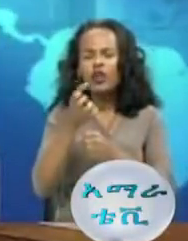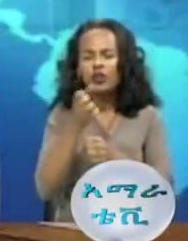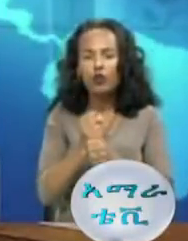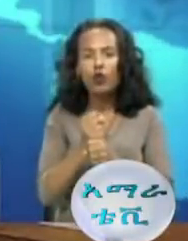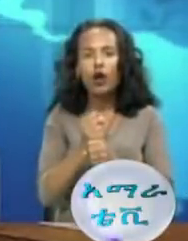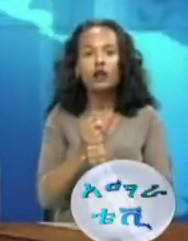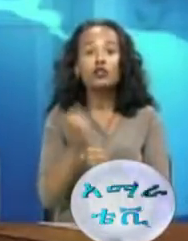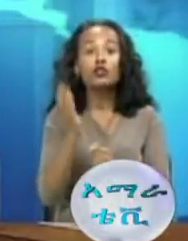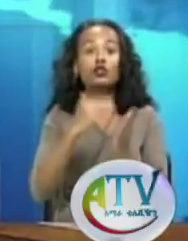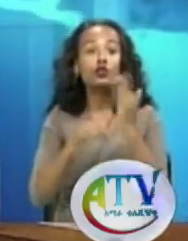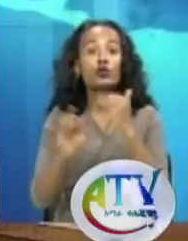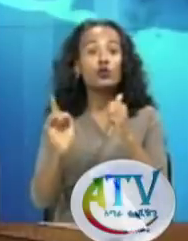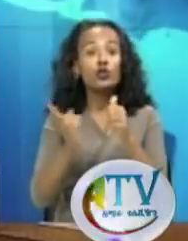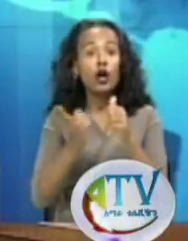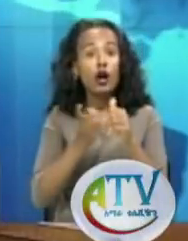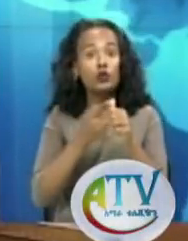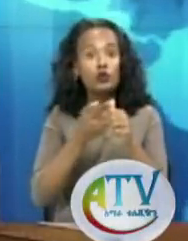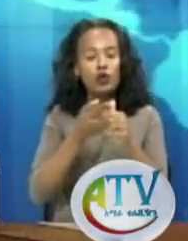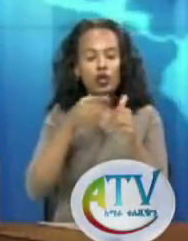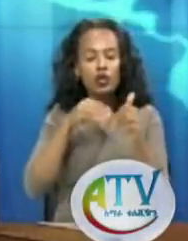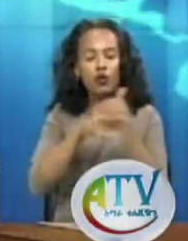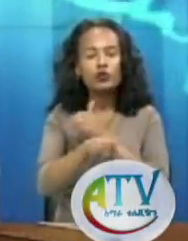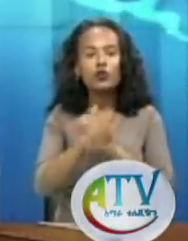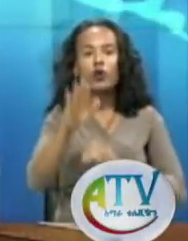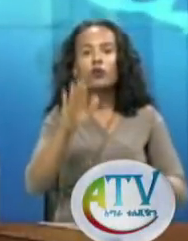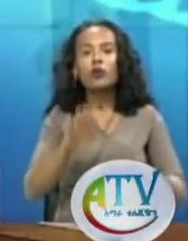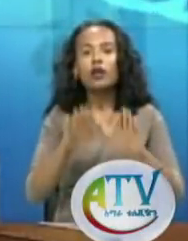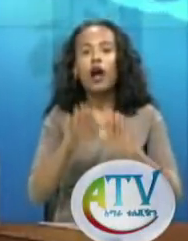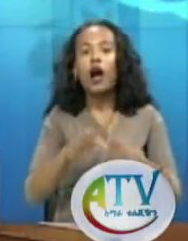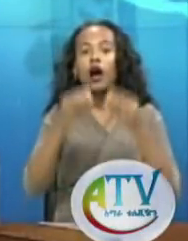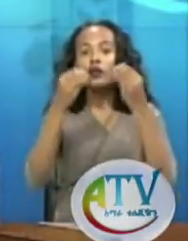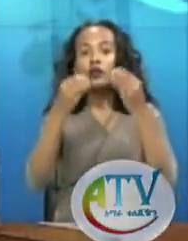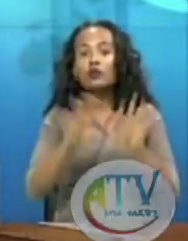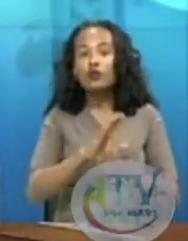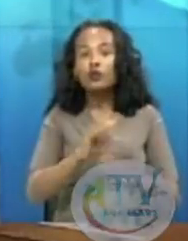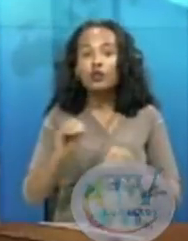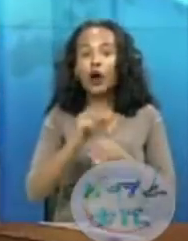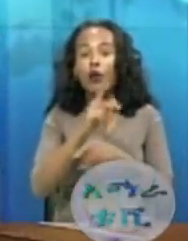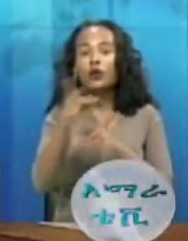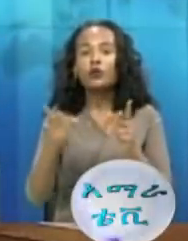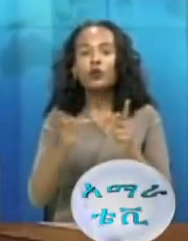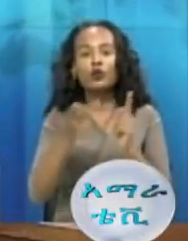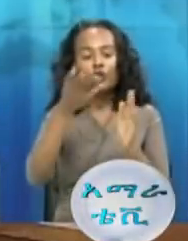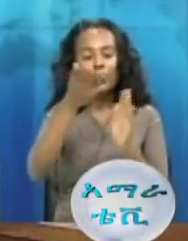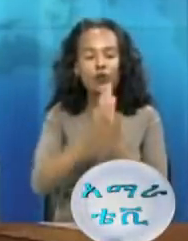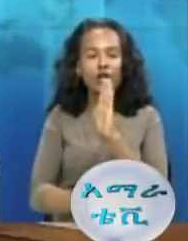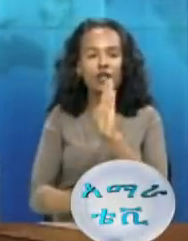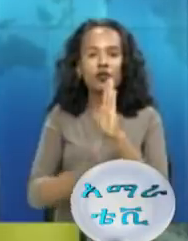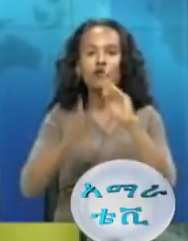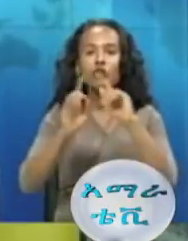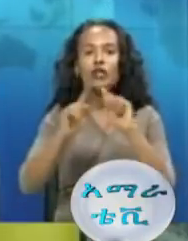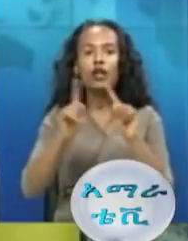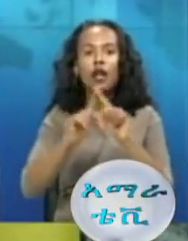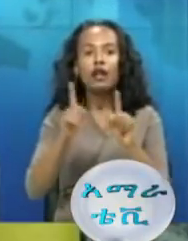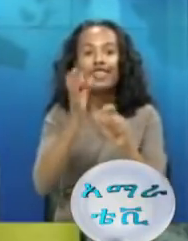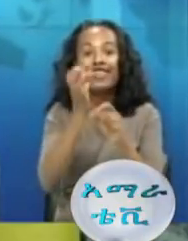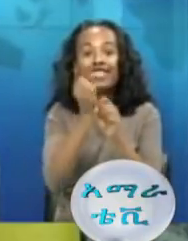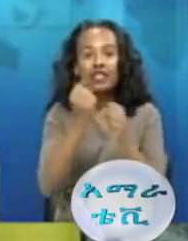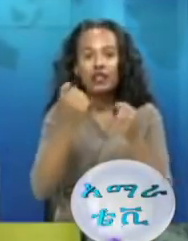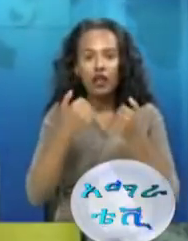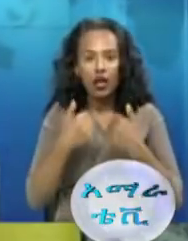ከያዟት ችግሮች አንዱ የውስጣዊ መረጋጋት እጦትና በየቦታው የሚከሰቱ የተለያየ ይዘት